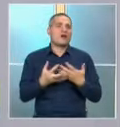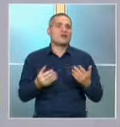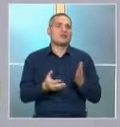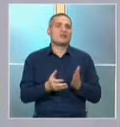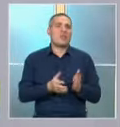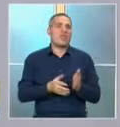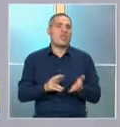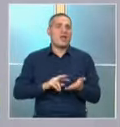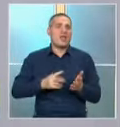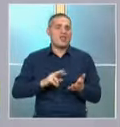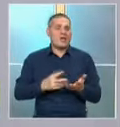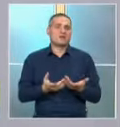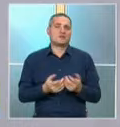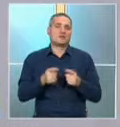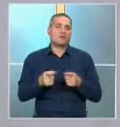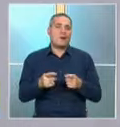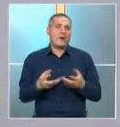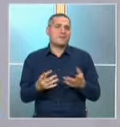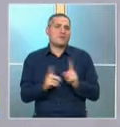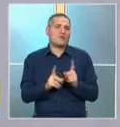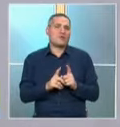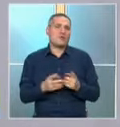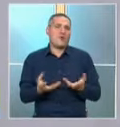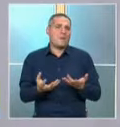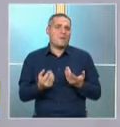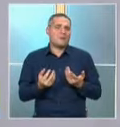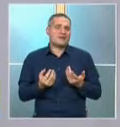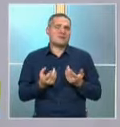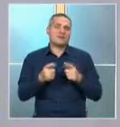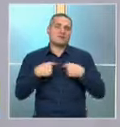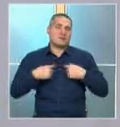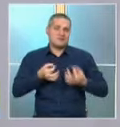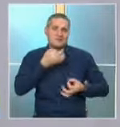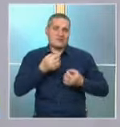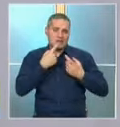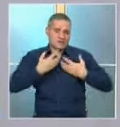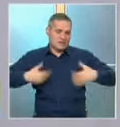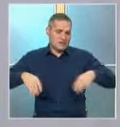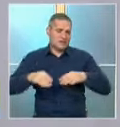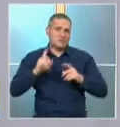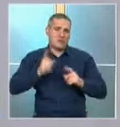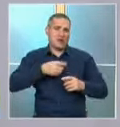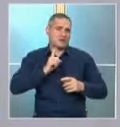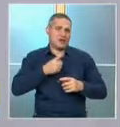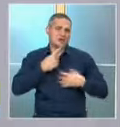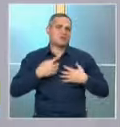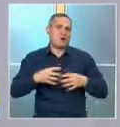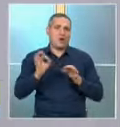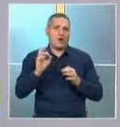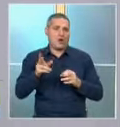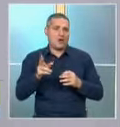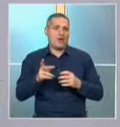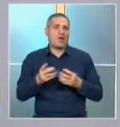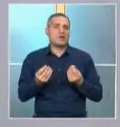работа. Това е предизвикателство, но ние сме свикнали, за нас мога да кажа даже, че е окей, нещата